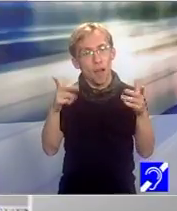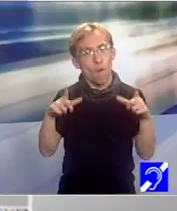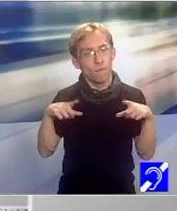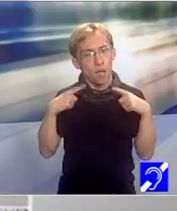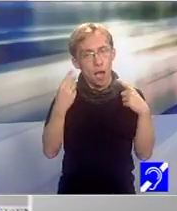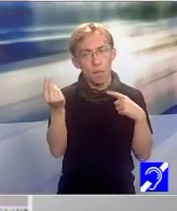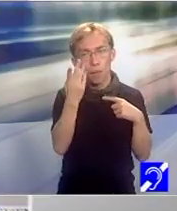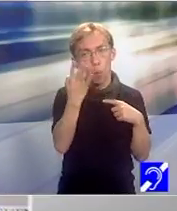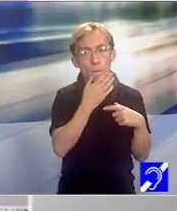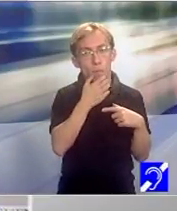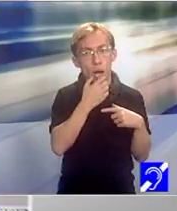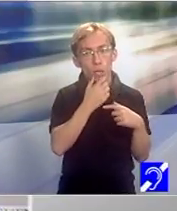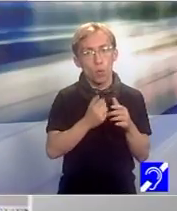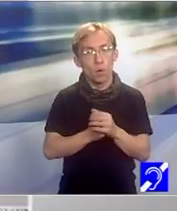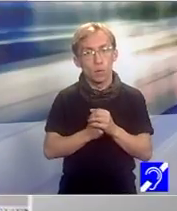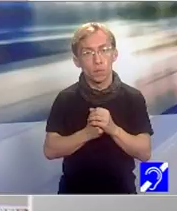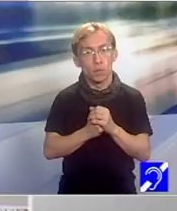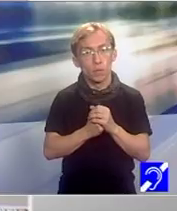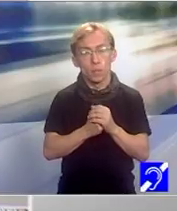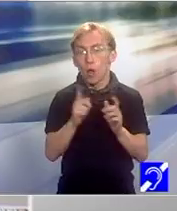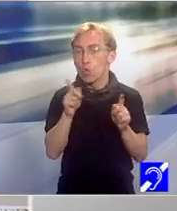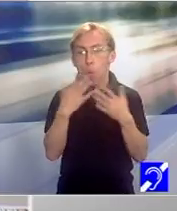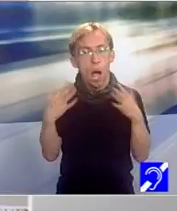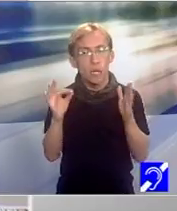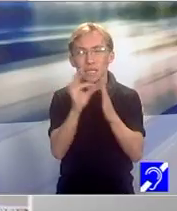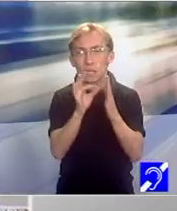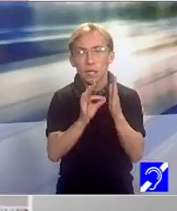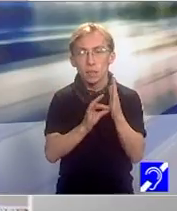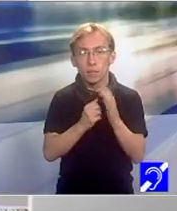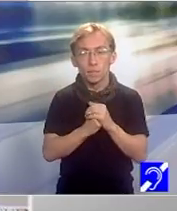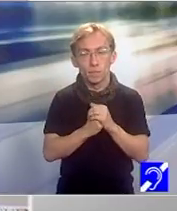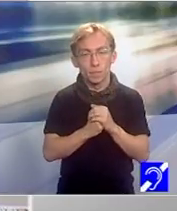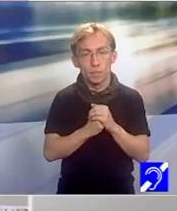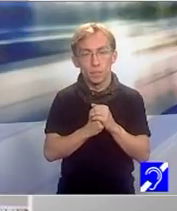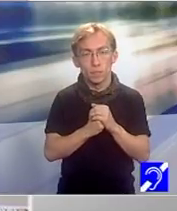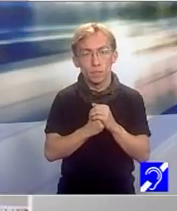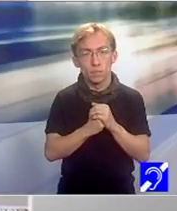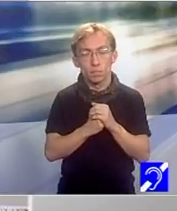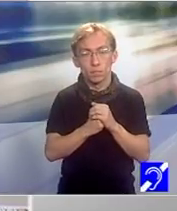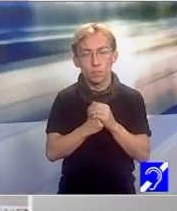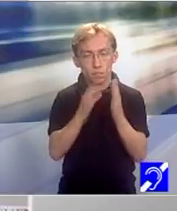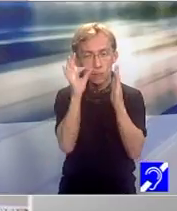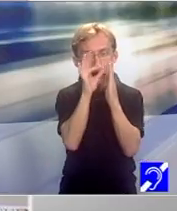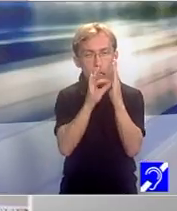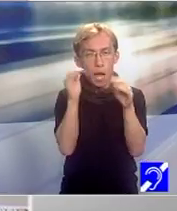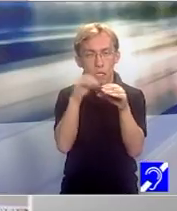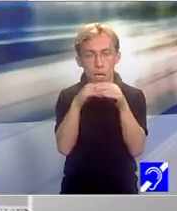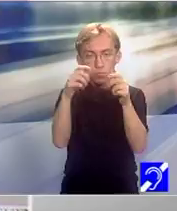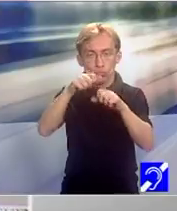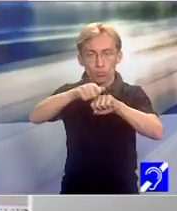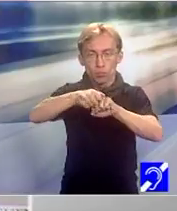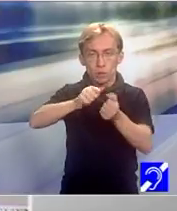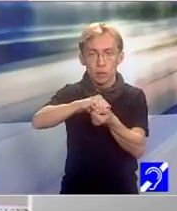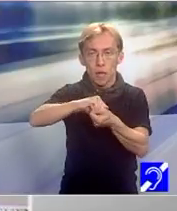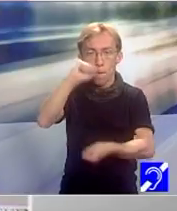așa. Mi se spune că nu are indicație în prospect. Am adus indicație în prospect. Mi se spune că nu vor să o ia